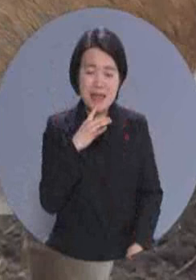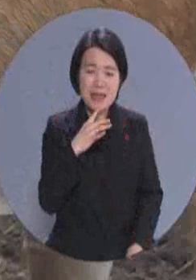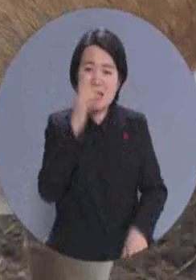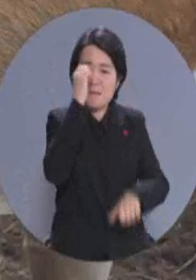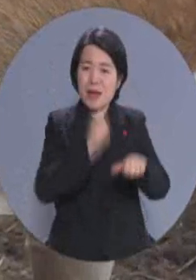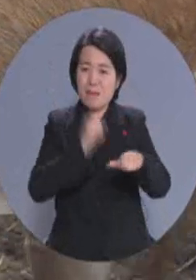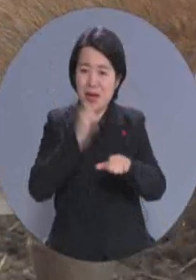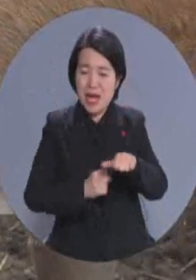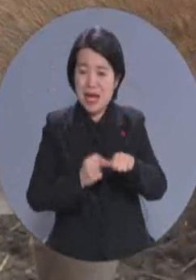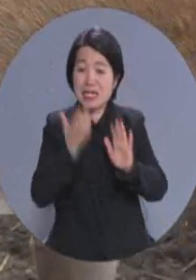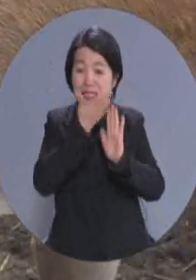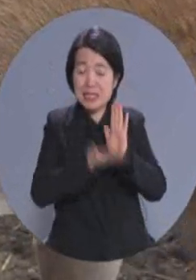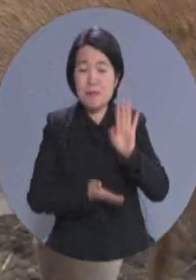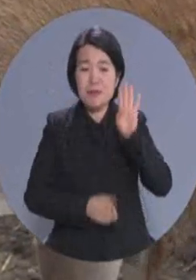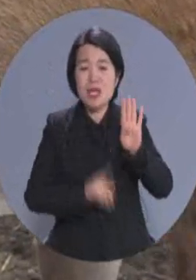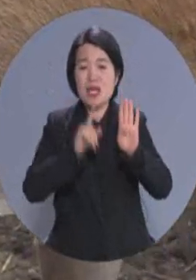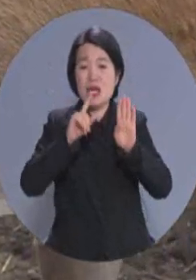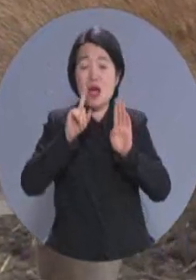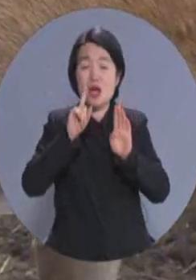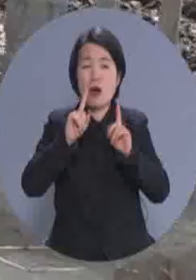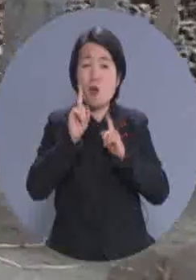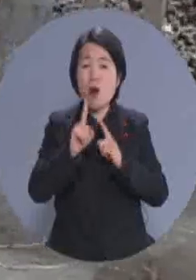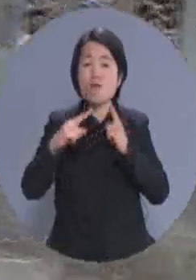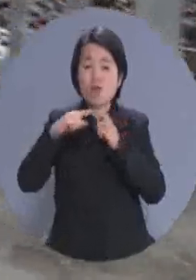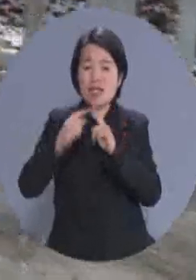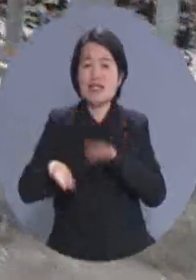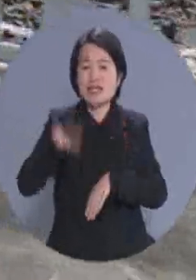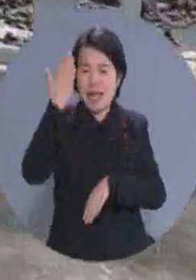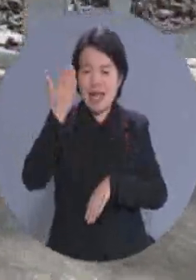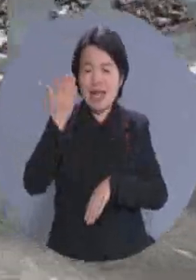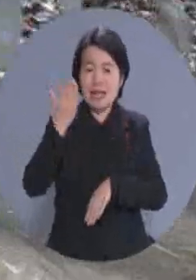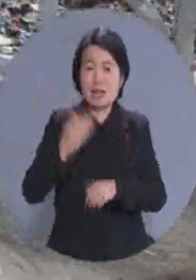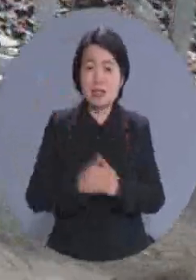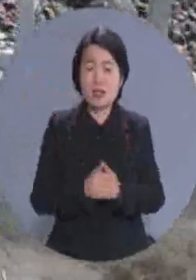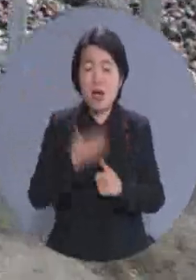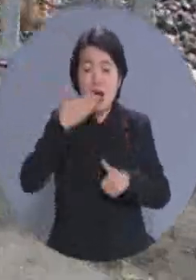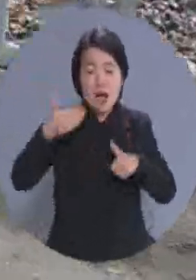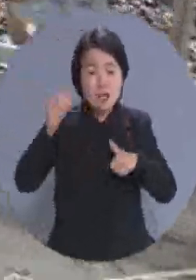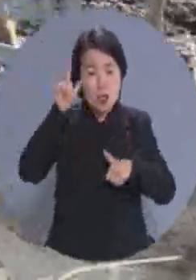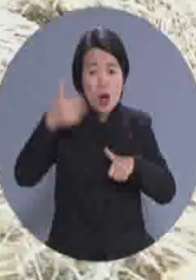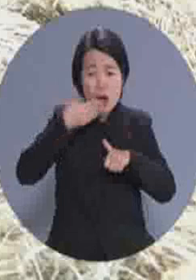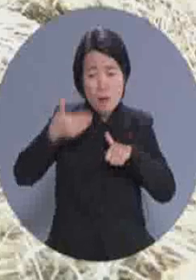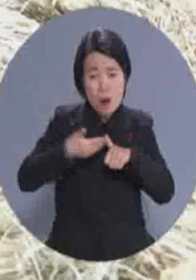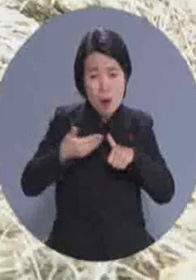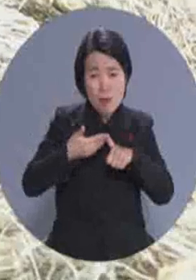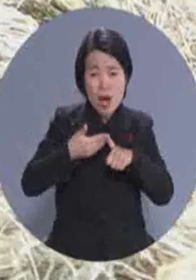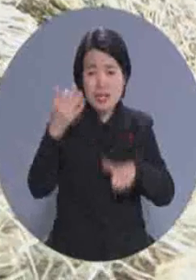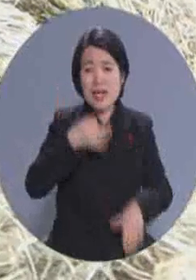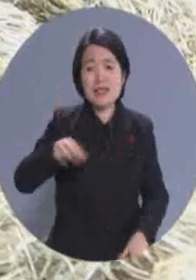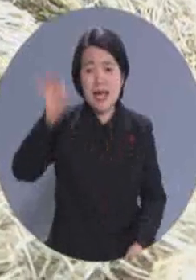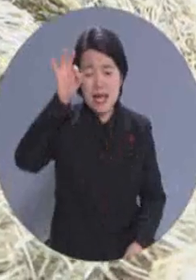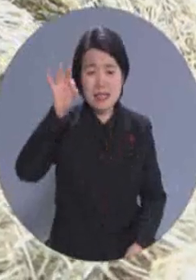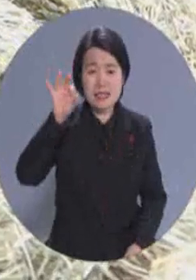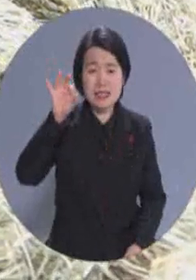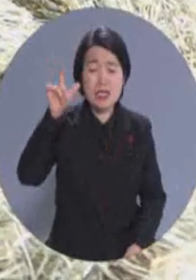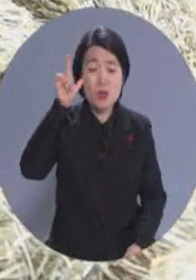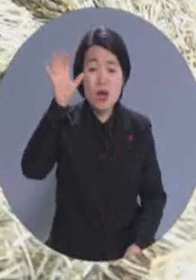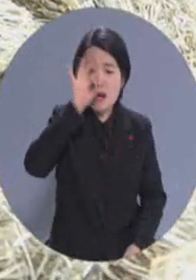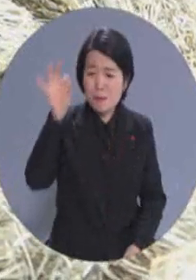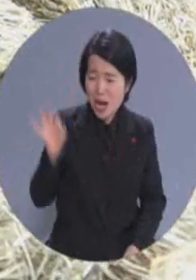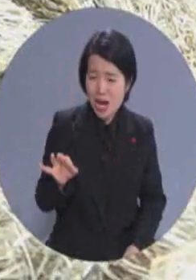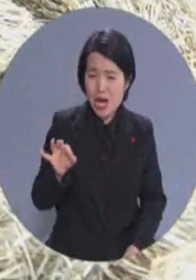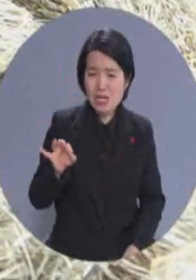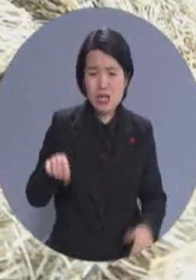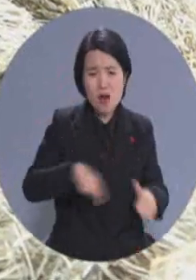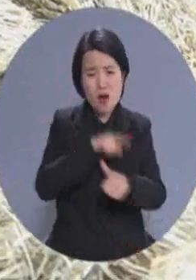플러스 이상 고기를 생산하는게 목표 사료 가격은 상승하고 한우 가격은 하락하는 요즘과 같은 경기 상황에서